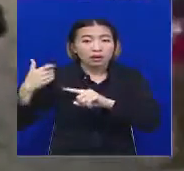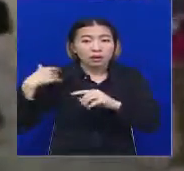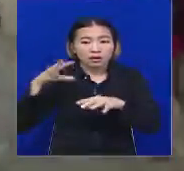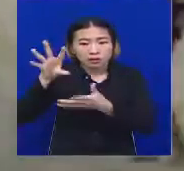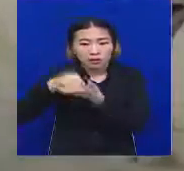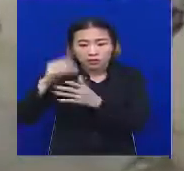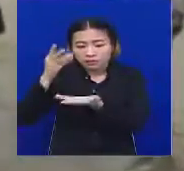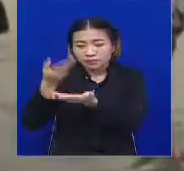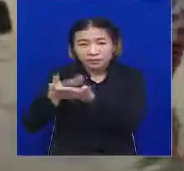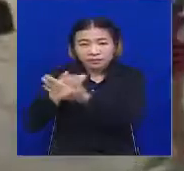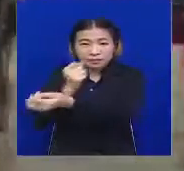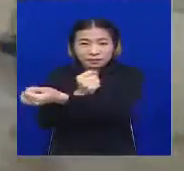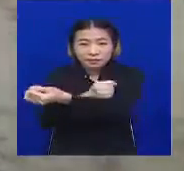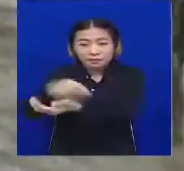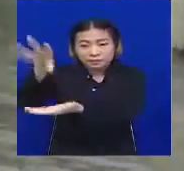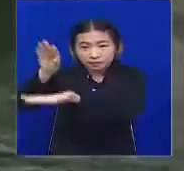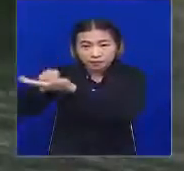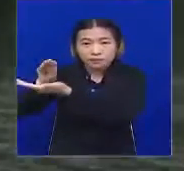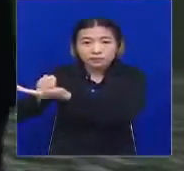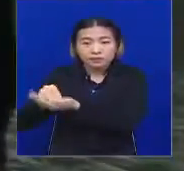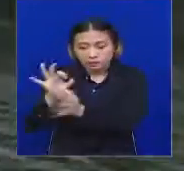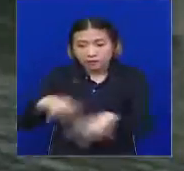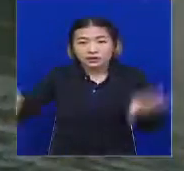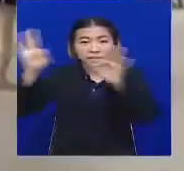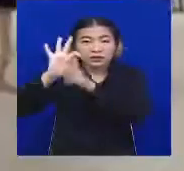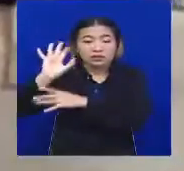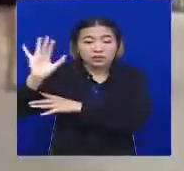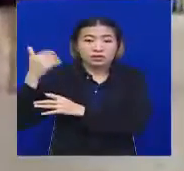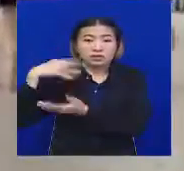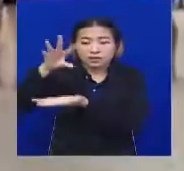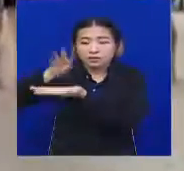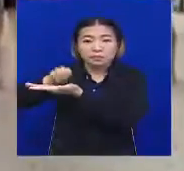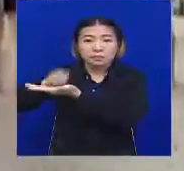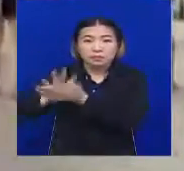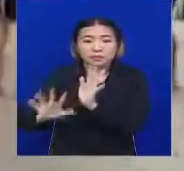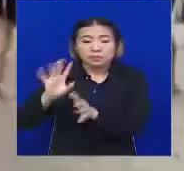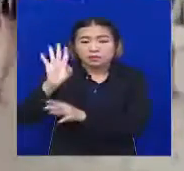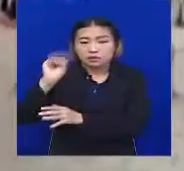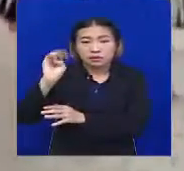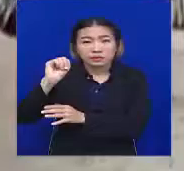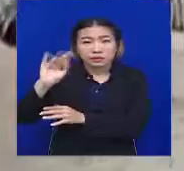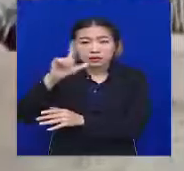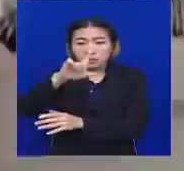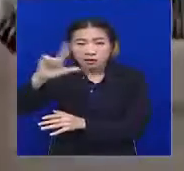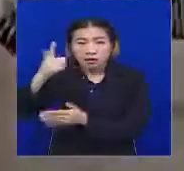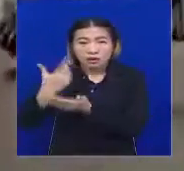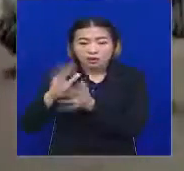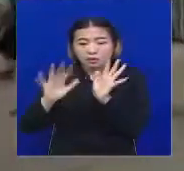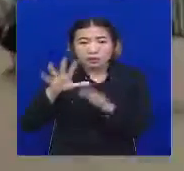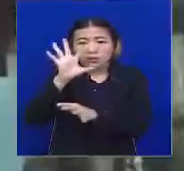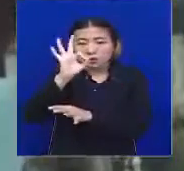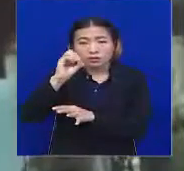ค่าธรรมเนียมเรือนำนักท่องเที่ยวซึ่งเป็นรายได้หลักของอุทยานสามารถเก็บได้เพียง44ล้านบาทจากเรือท่องเที่ยว90ล